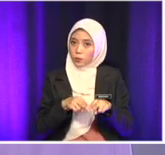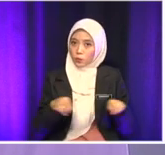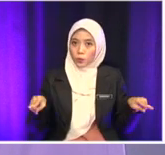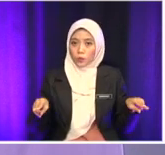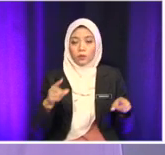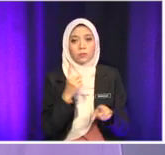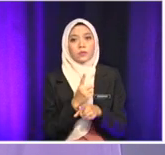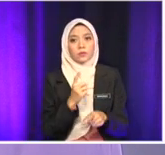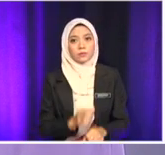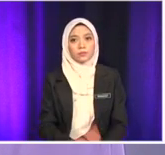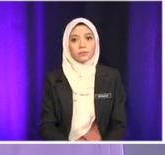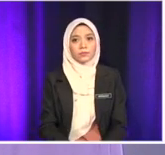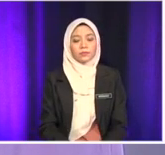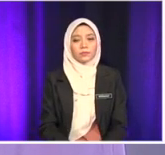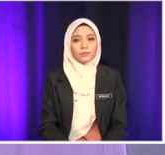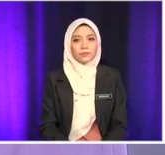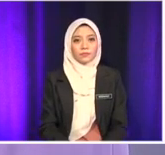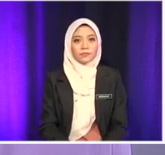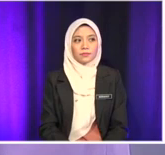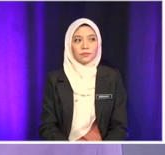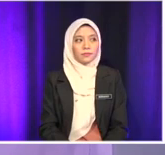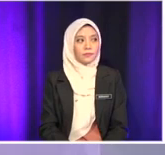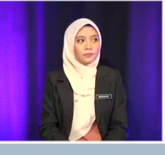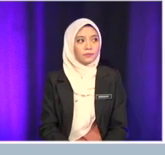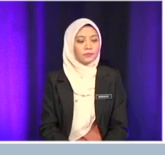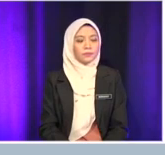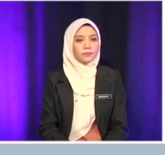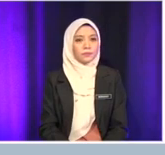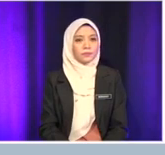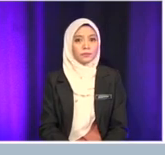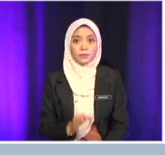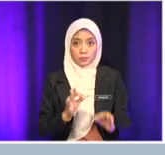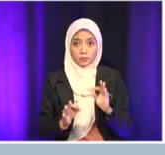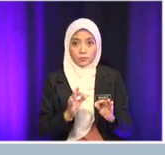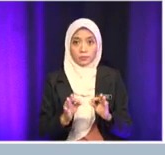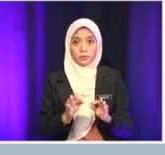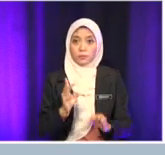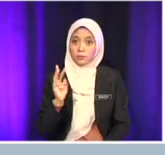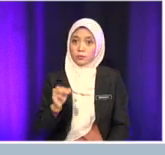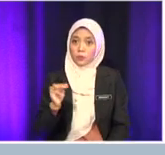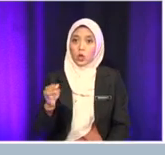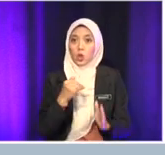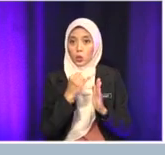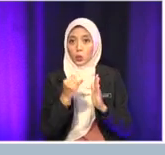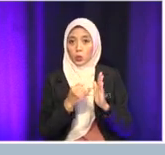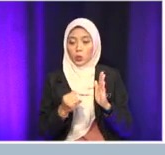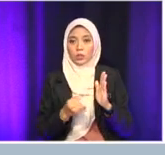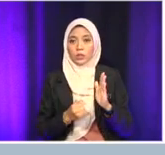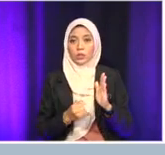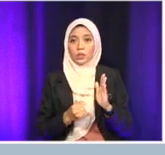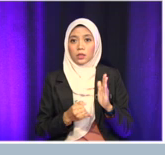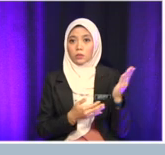tepat dan jika belajar kalau tadi kita dapati belanja melukis secara mencangkan